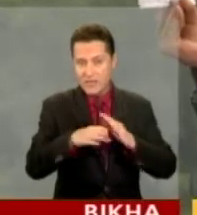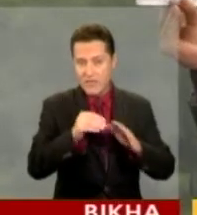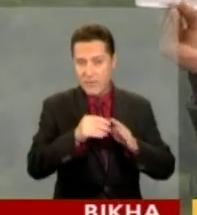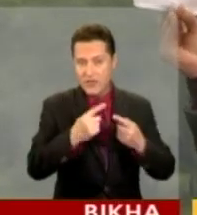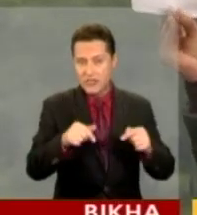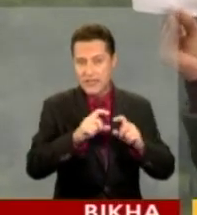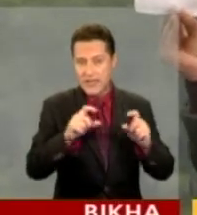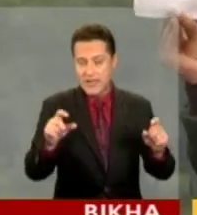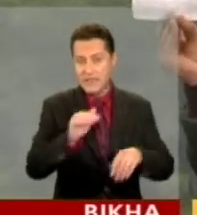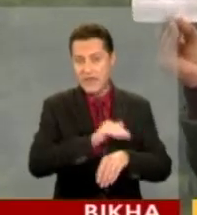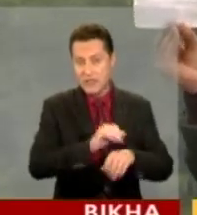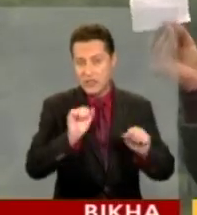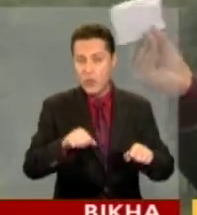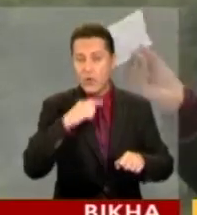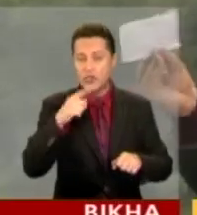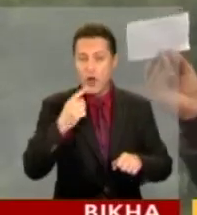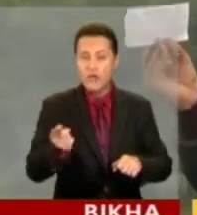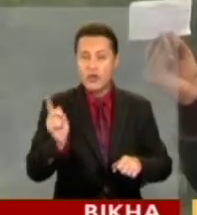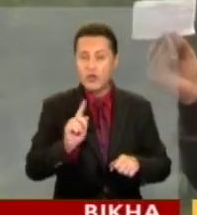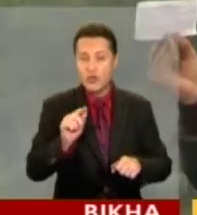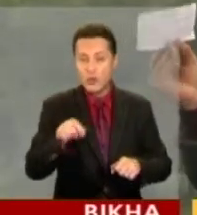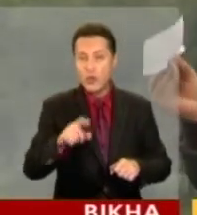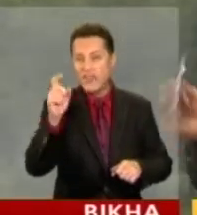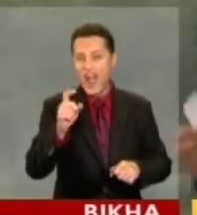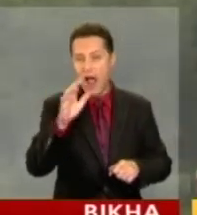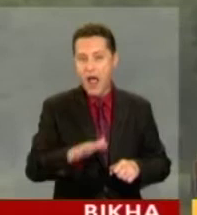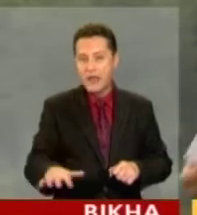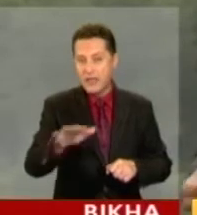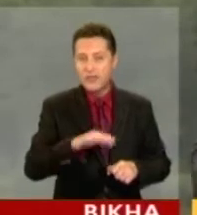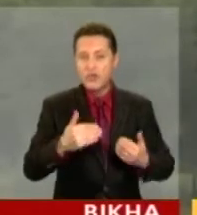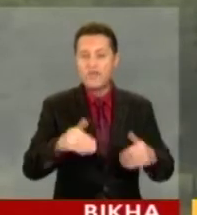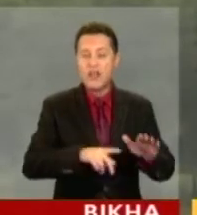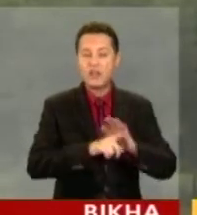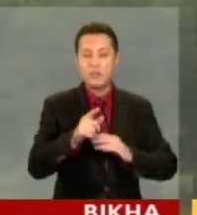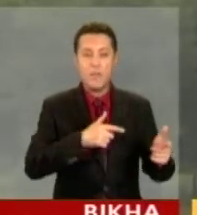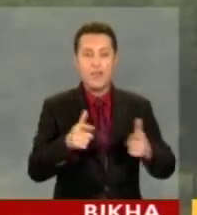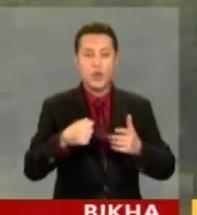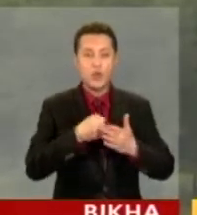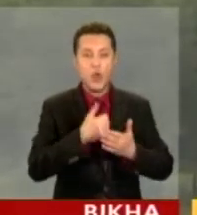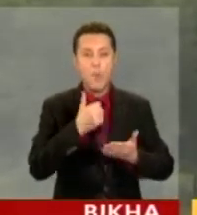і фактично вже можна говорити, що тут на Харківщині вже розпочалася підготовка до